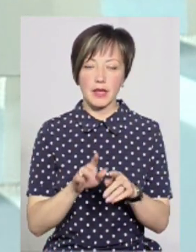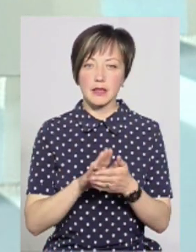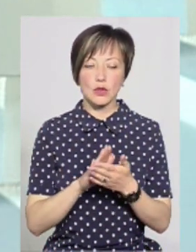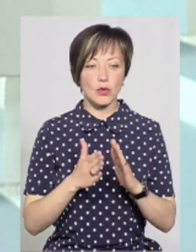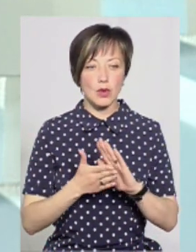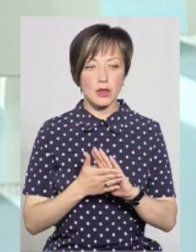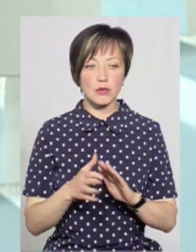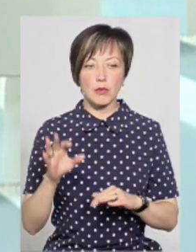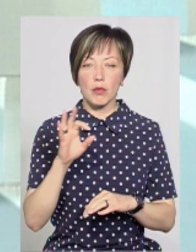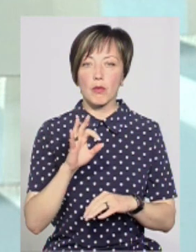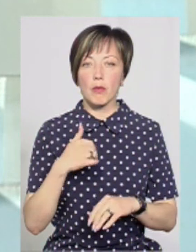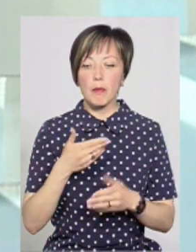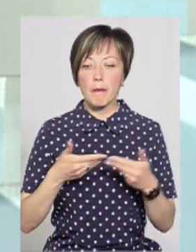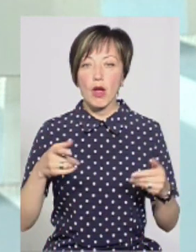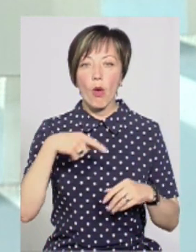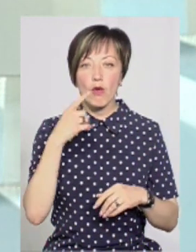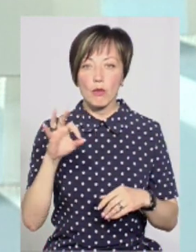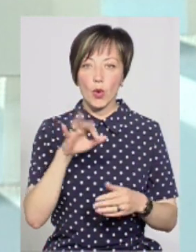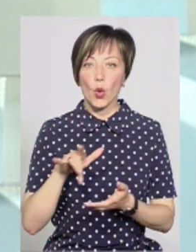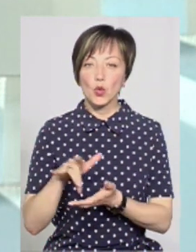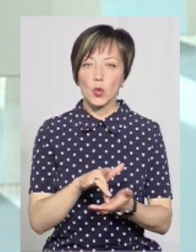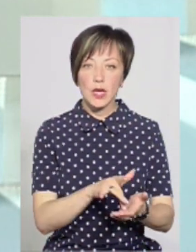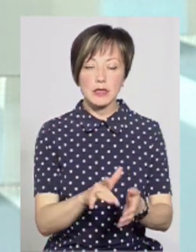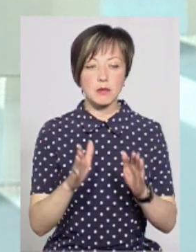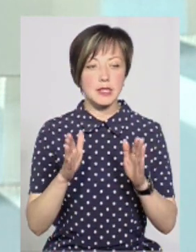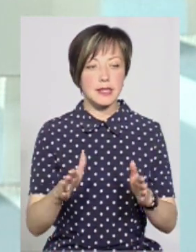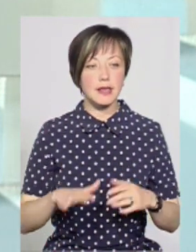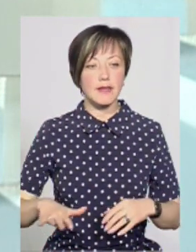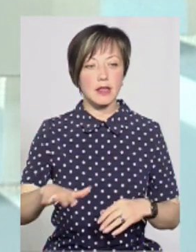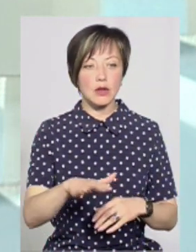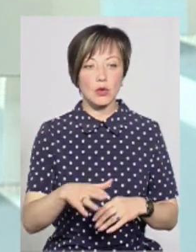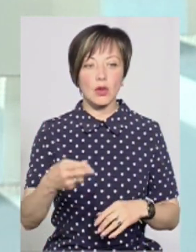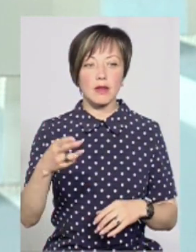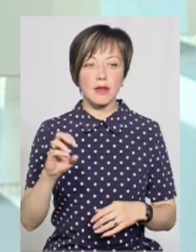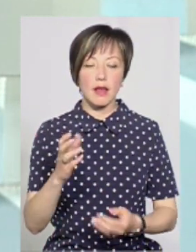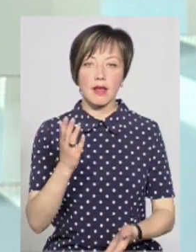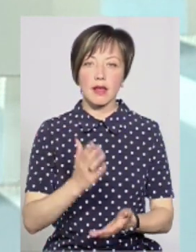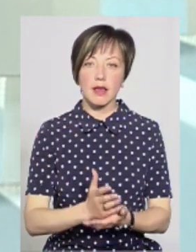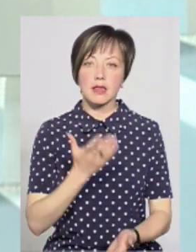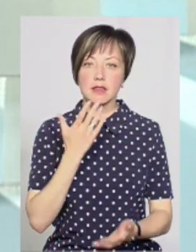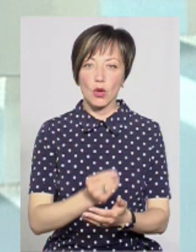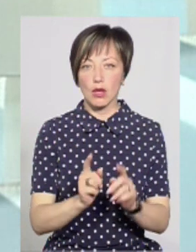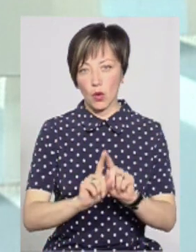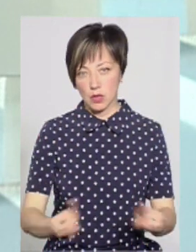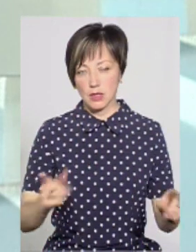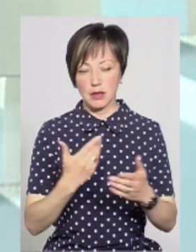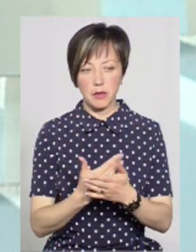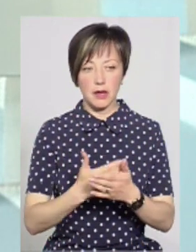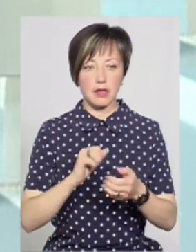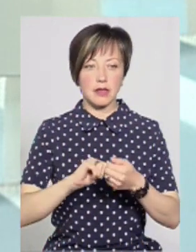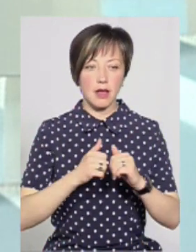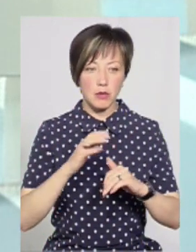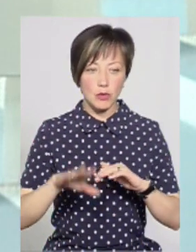тенденція, що ми говоримо про туризм тільки на тих територіях, де є якісь там свої родзинки, там